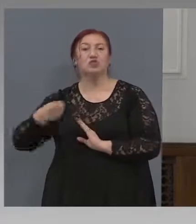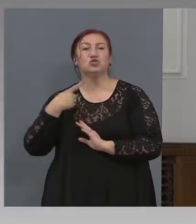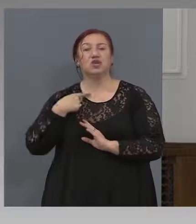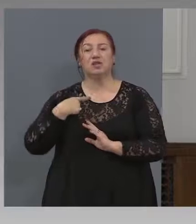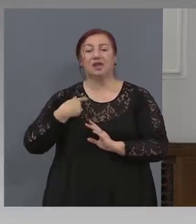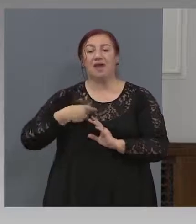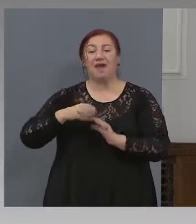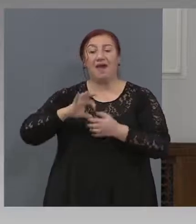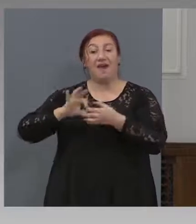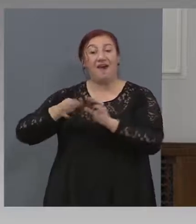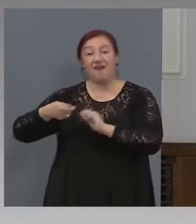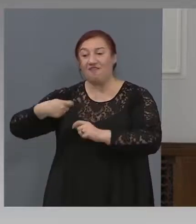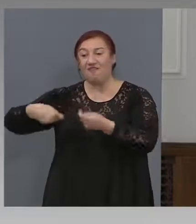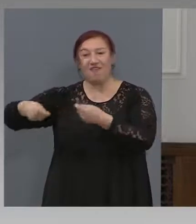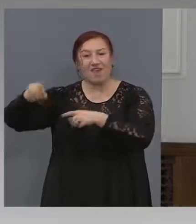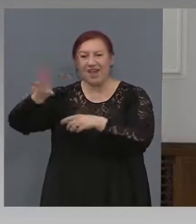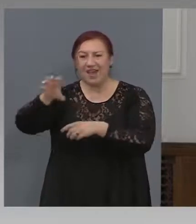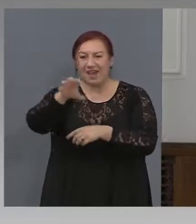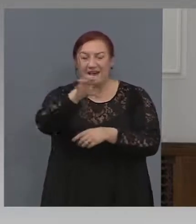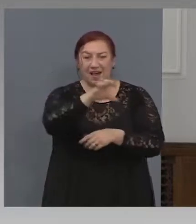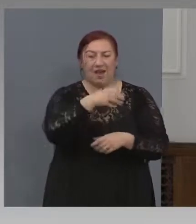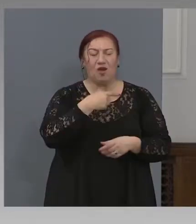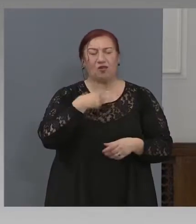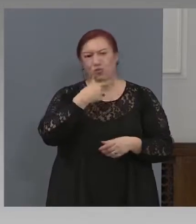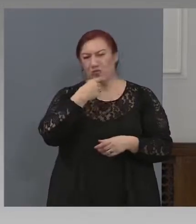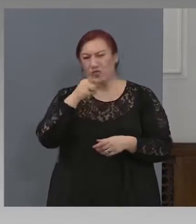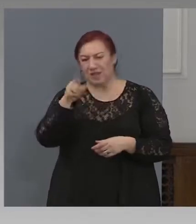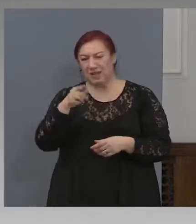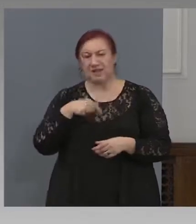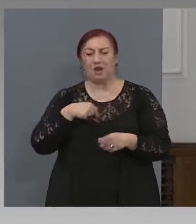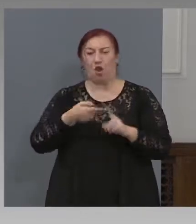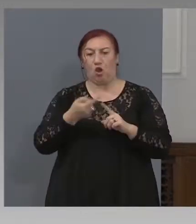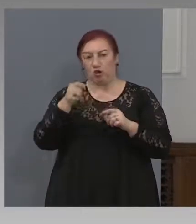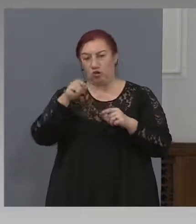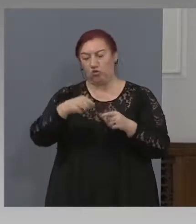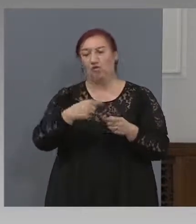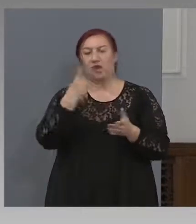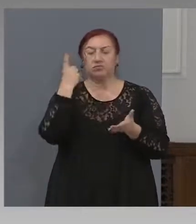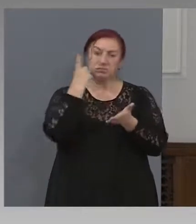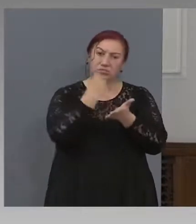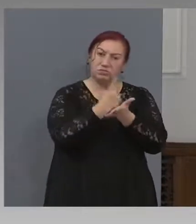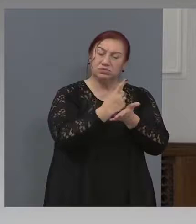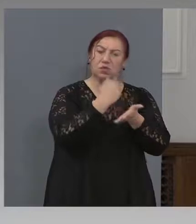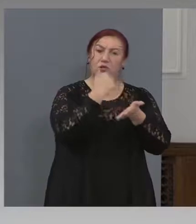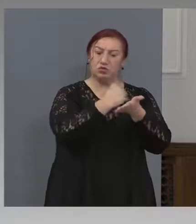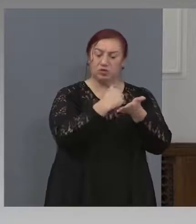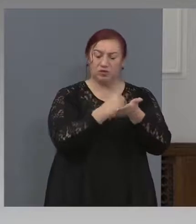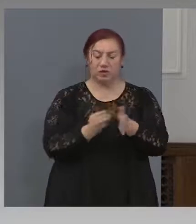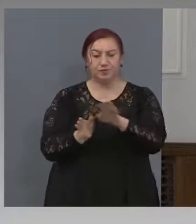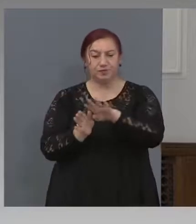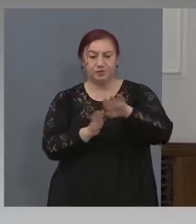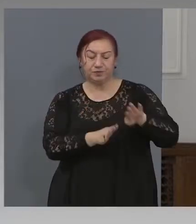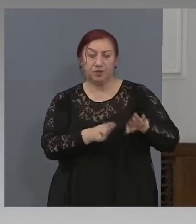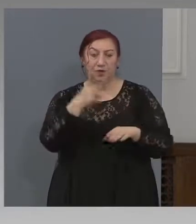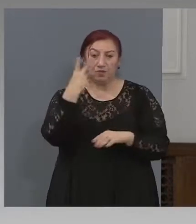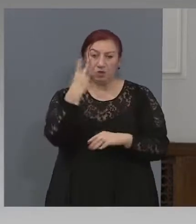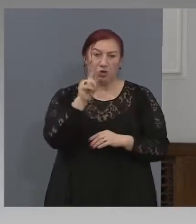познатите на всеки потребител в национален план от обхвата на това постановление. По втория въпрос.